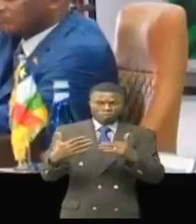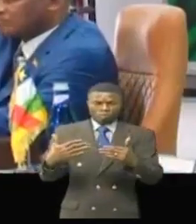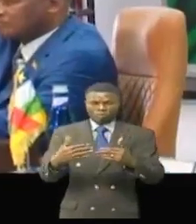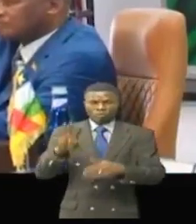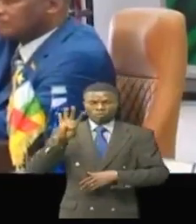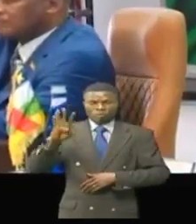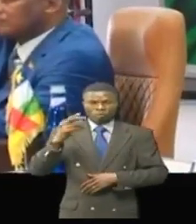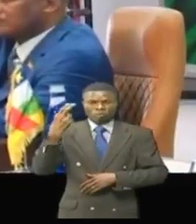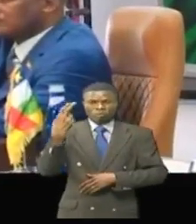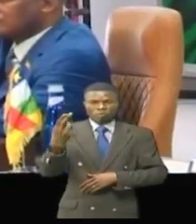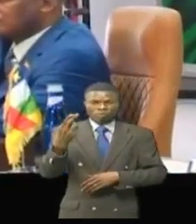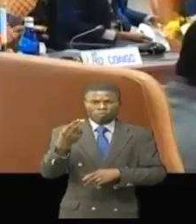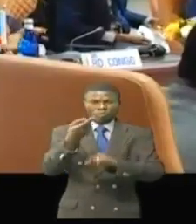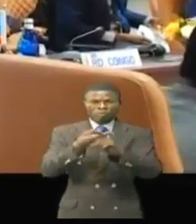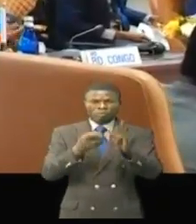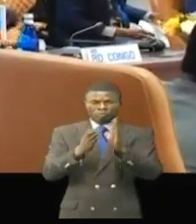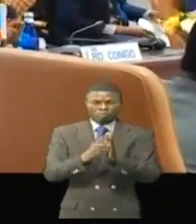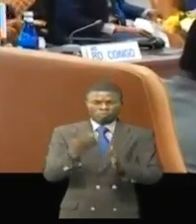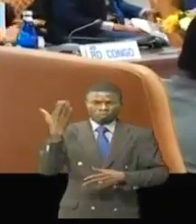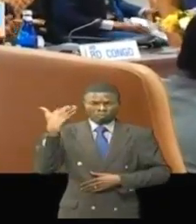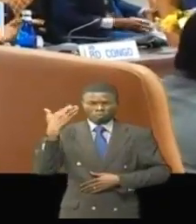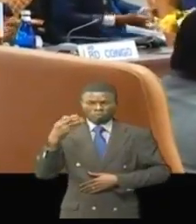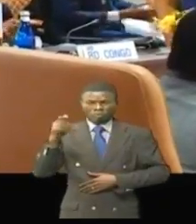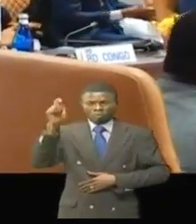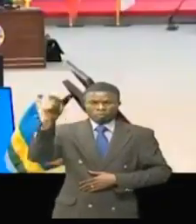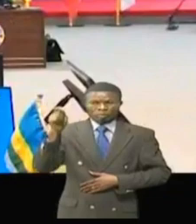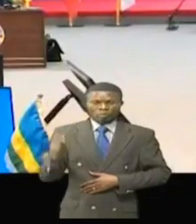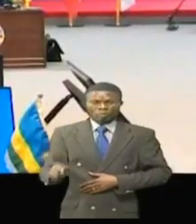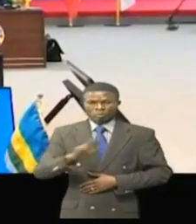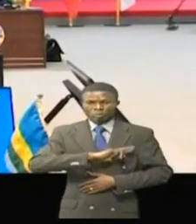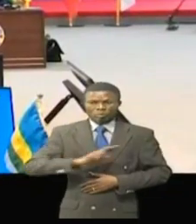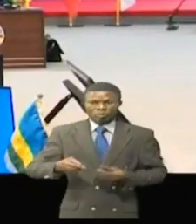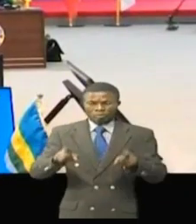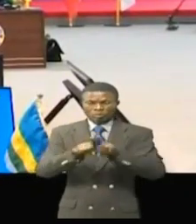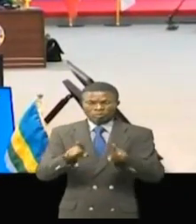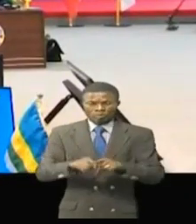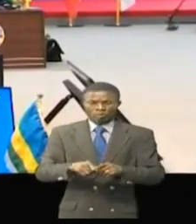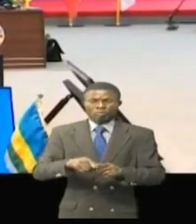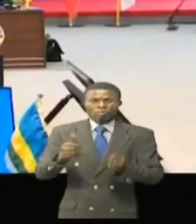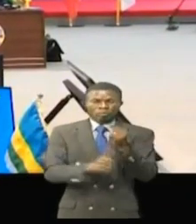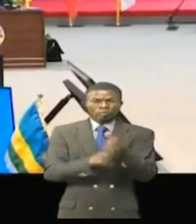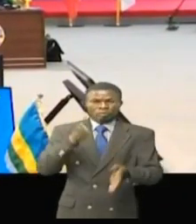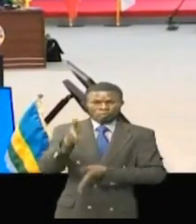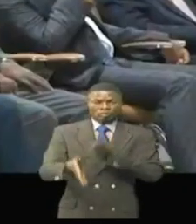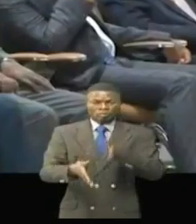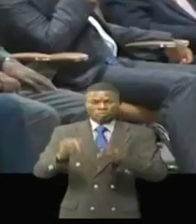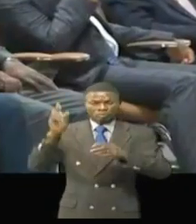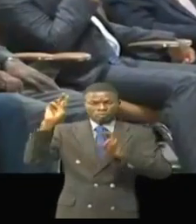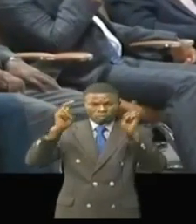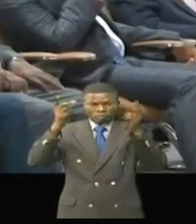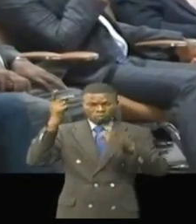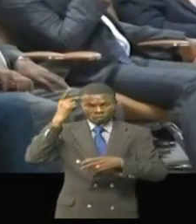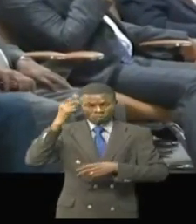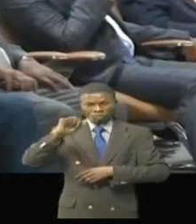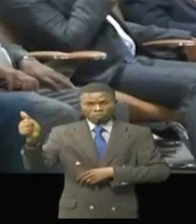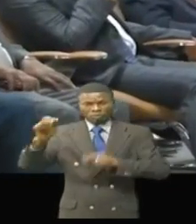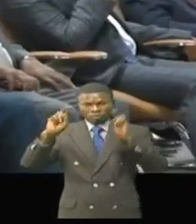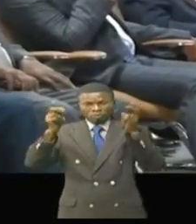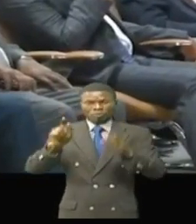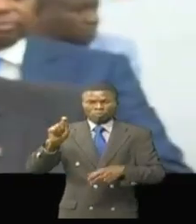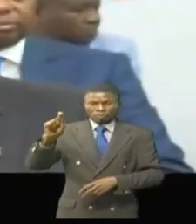jeudi 20 octobre dernier entre les forces de l'ordre et les manifestants en pleine capitale et dans d'autres villes du